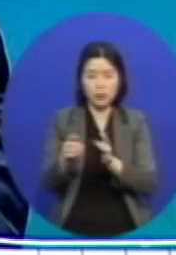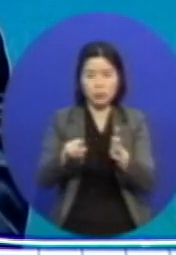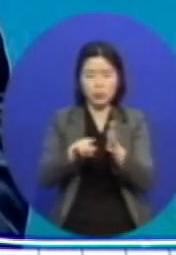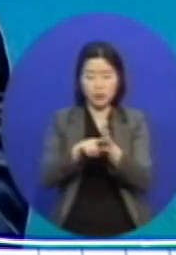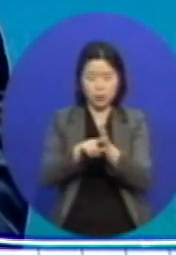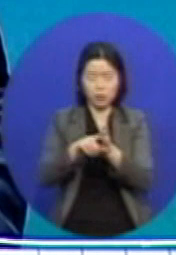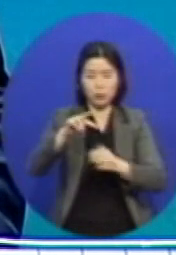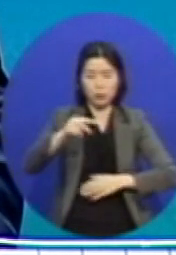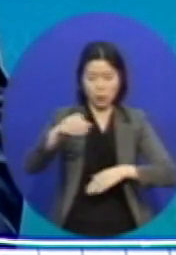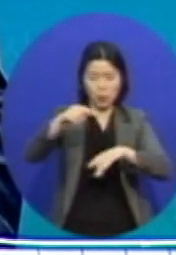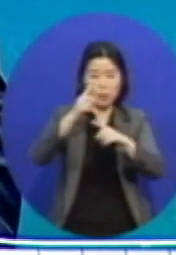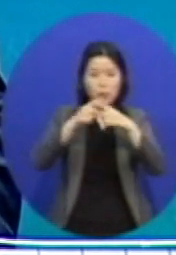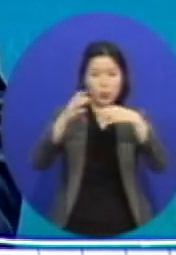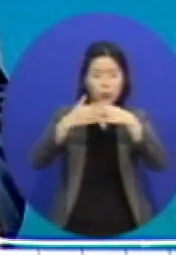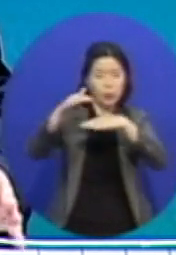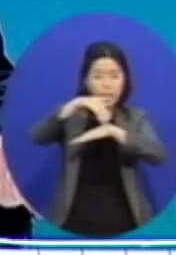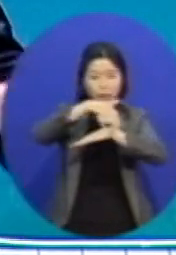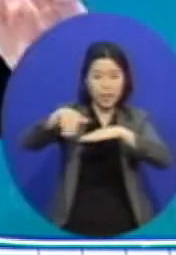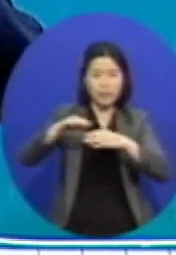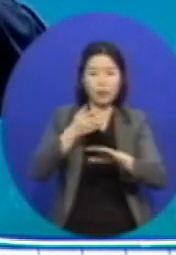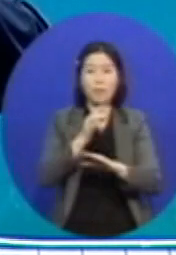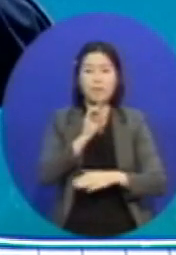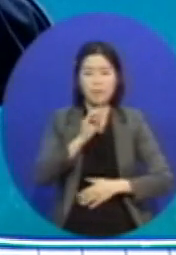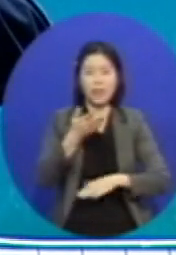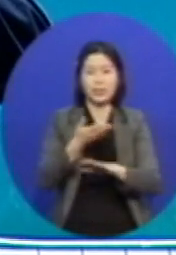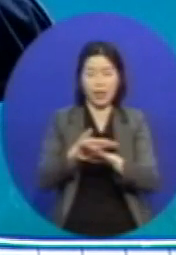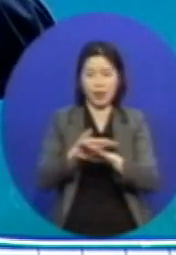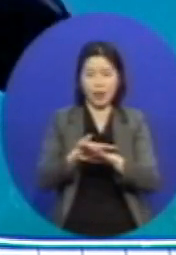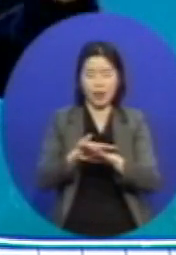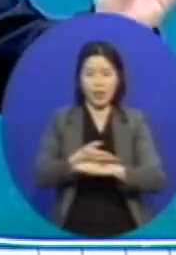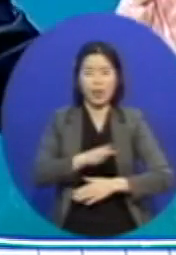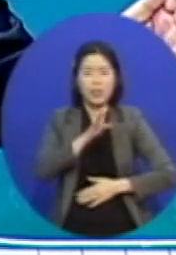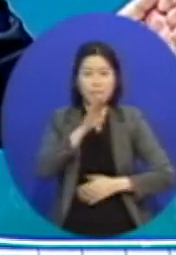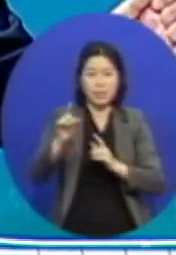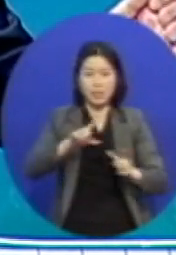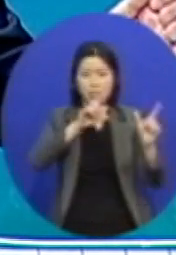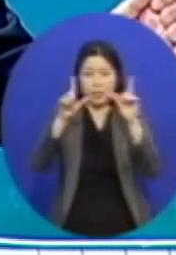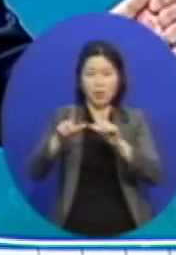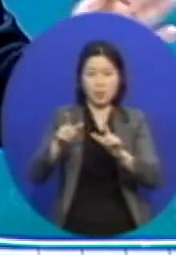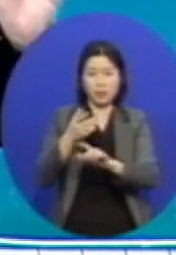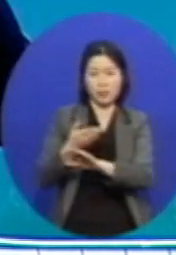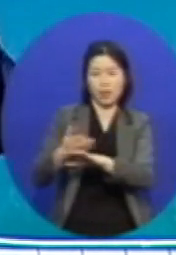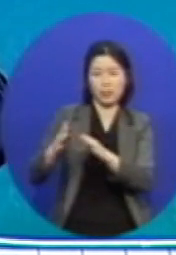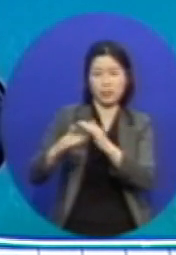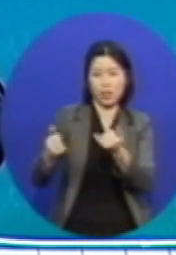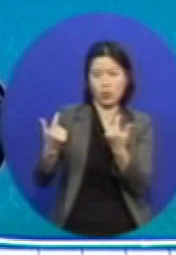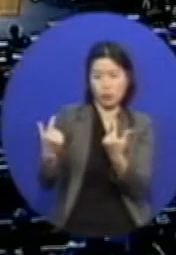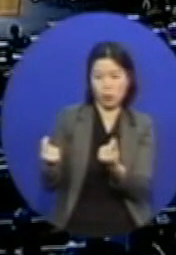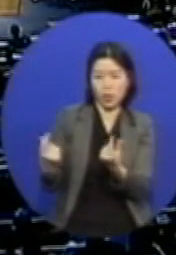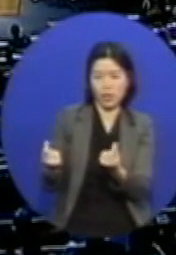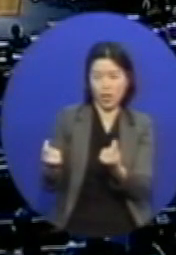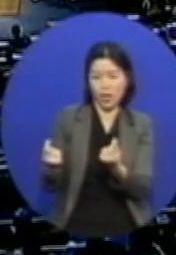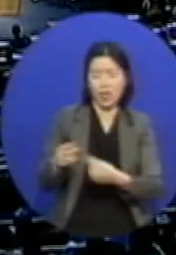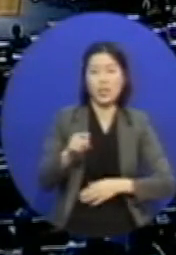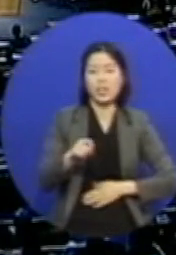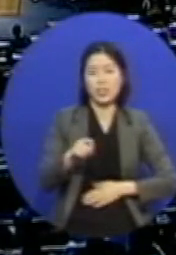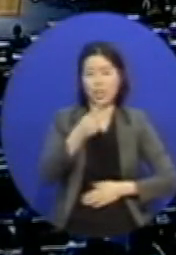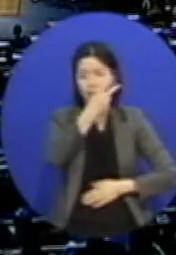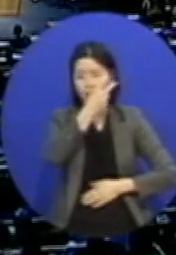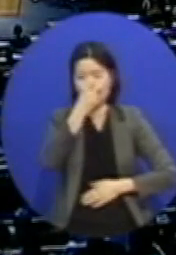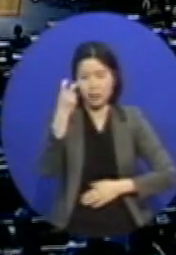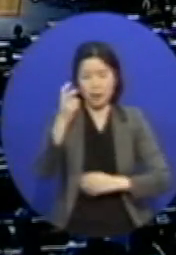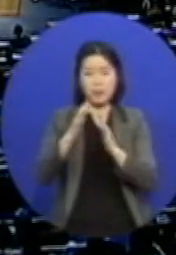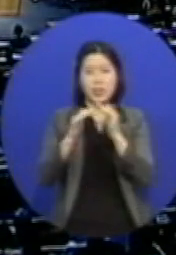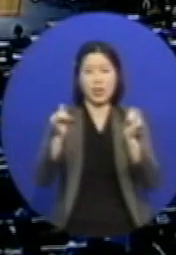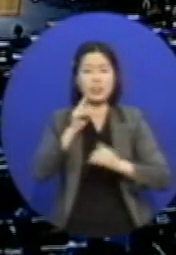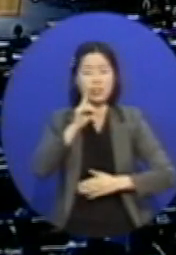다르지 실제로 삶은 예수 안 믿는 사람 아워 똑같다 바로 이것이 잠자는 자여